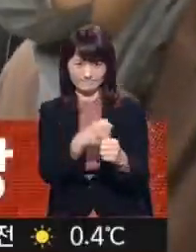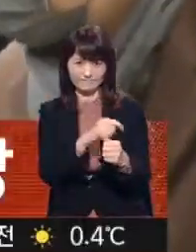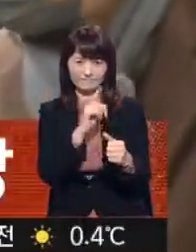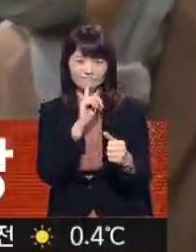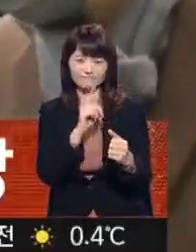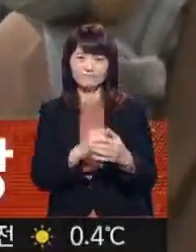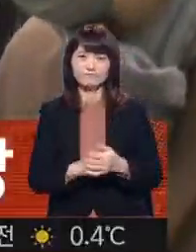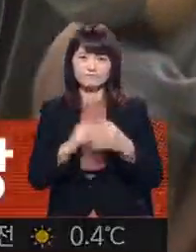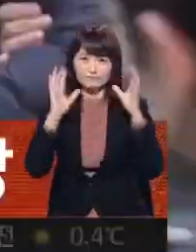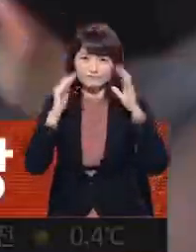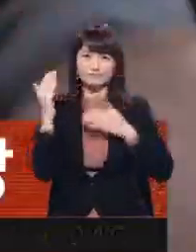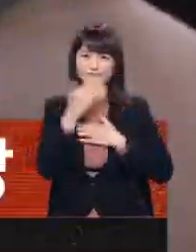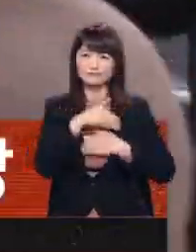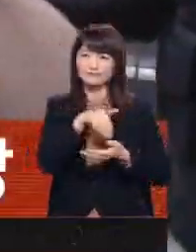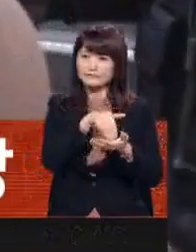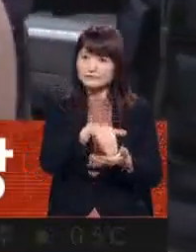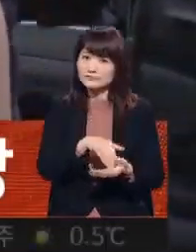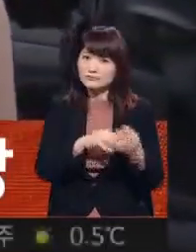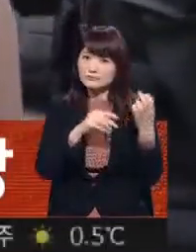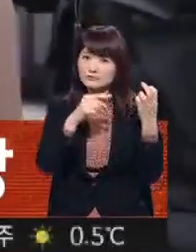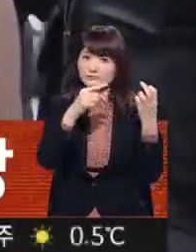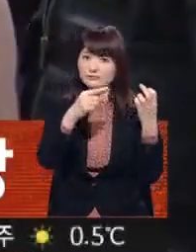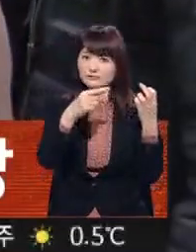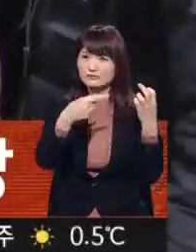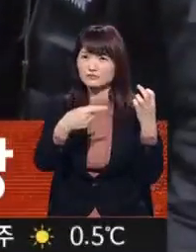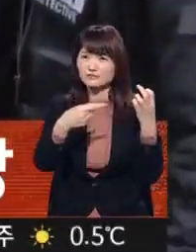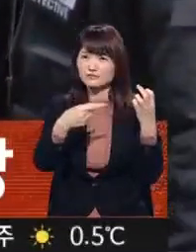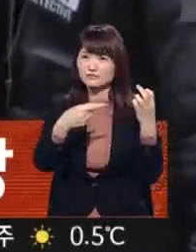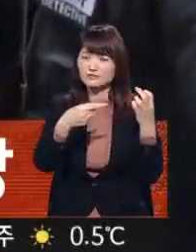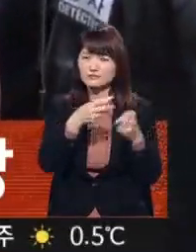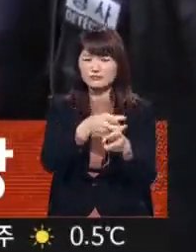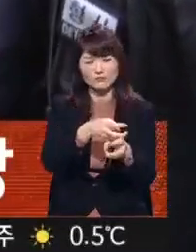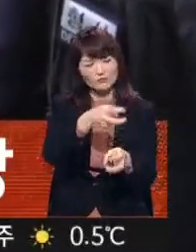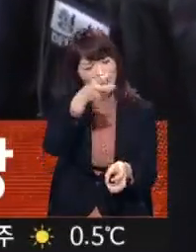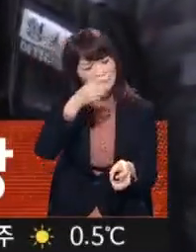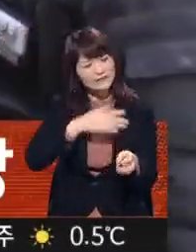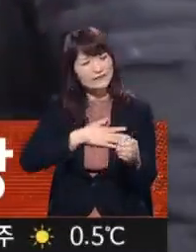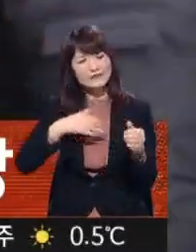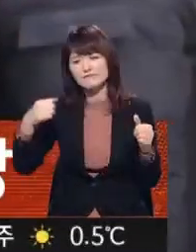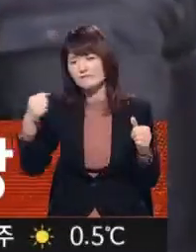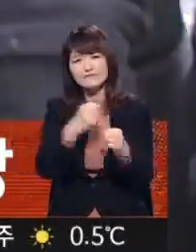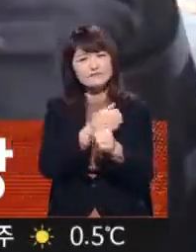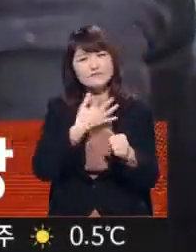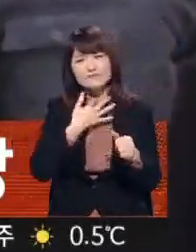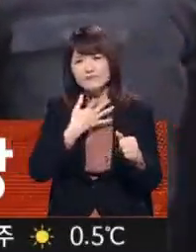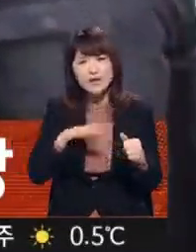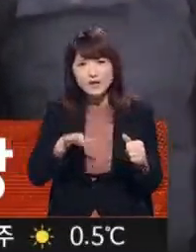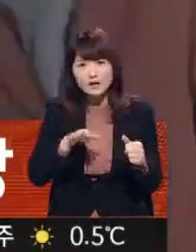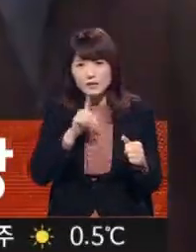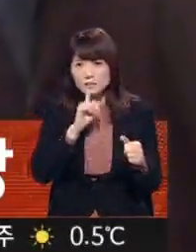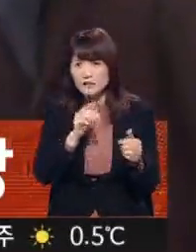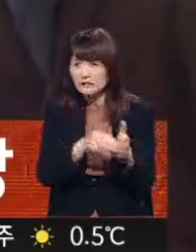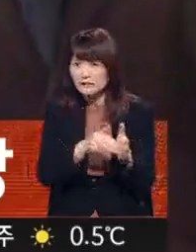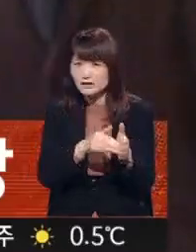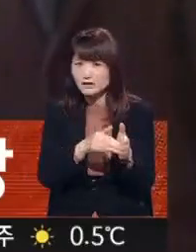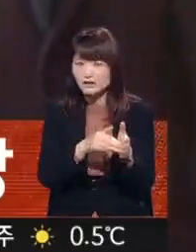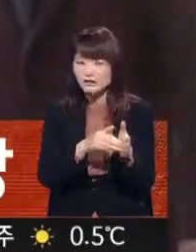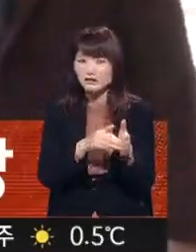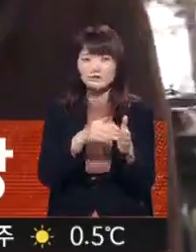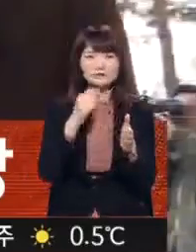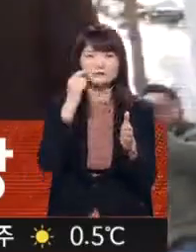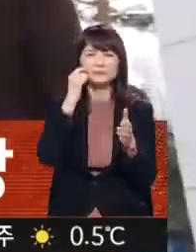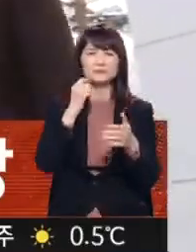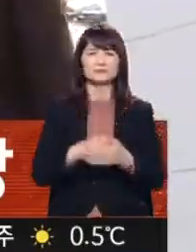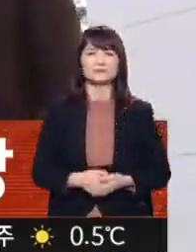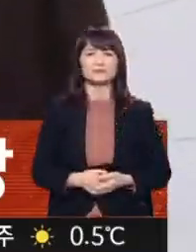아예 몸무게가 30kg 밖에 되지 않는데 나는 안 때렸다라는 말로 넘어갈 수 있나요 모든